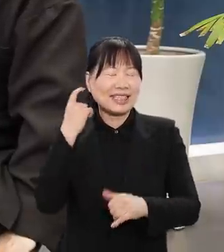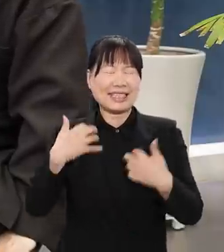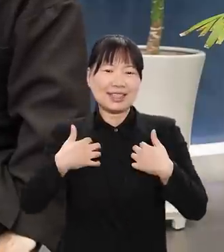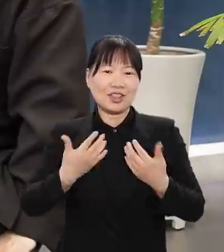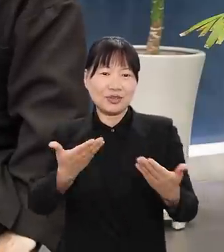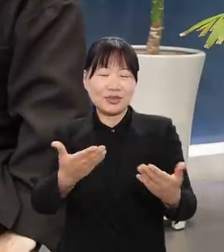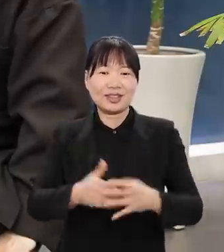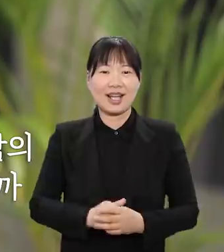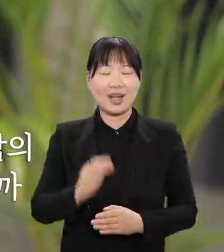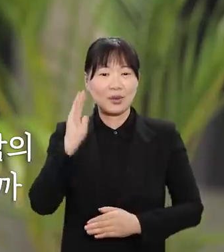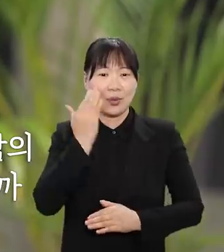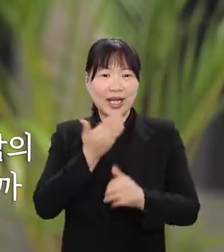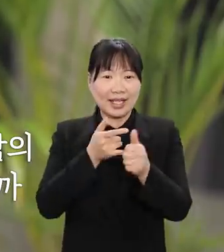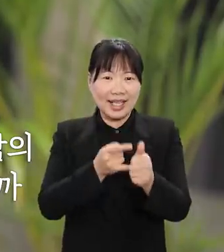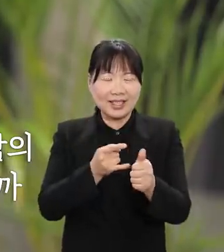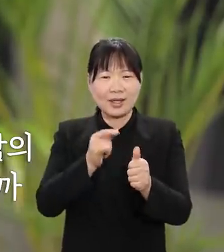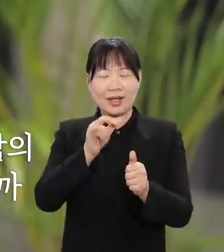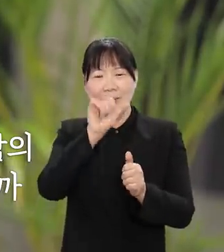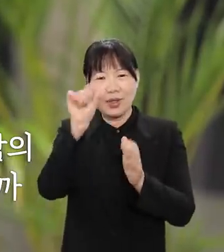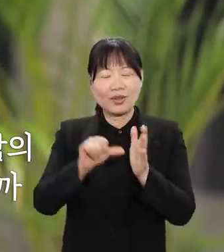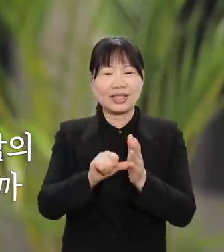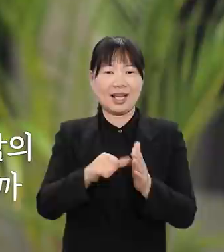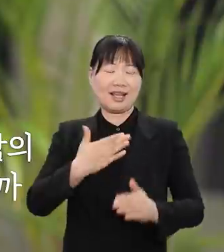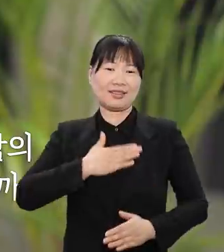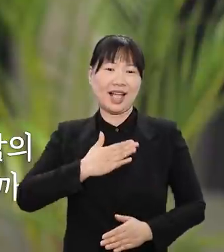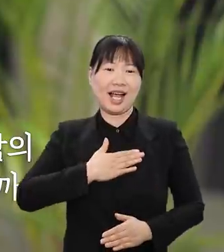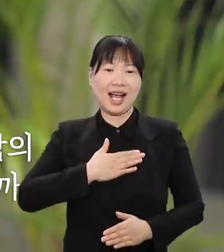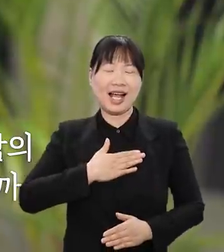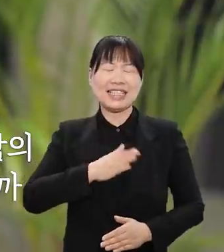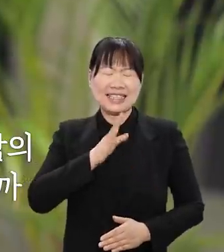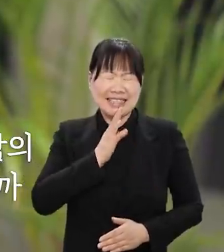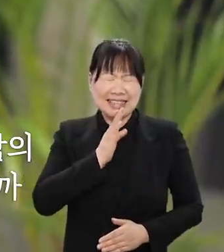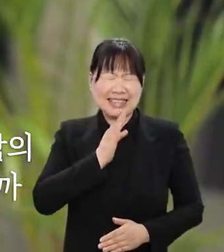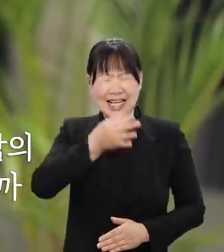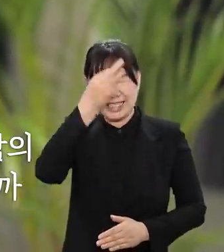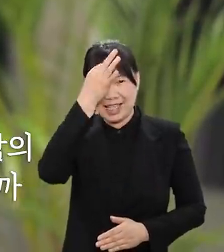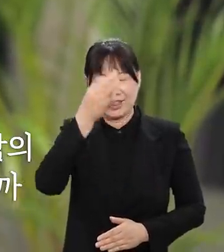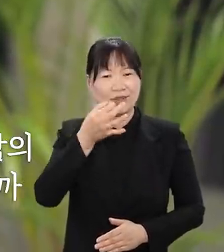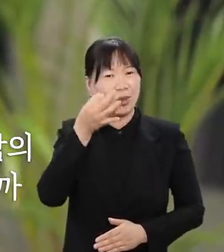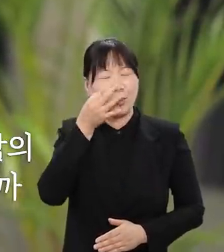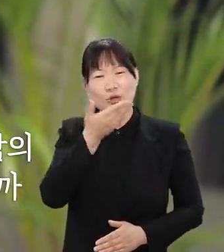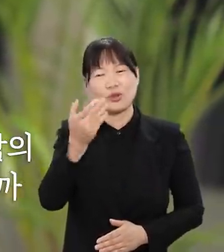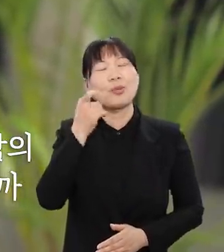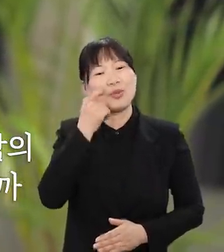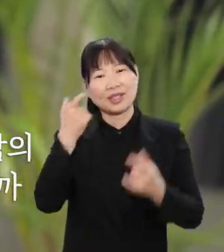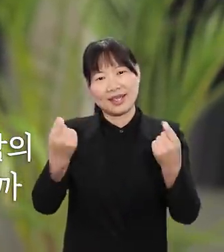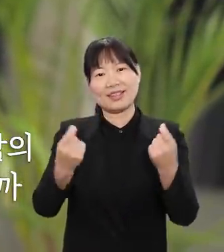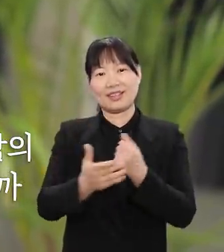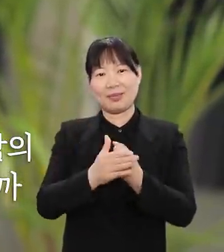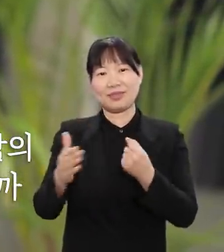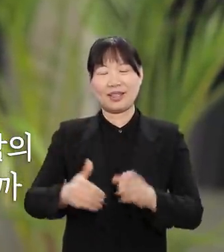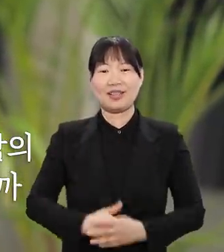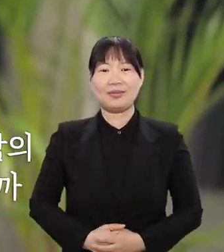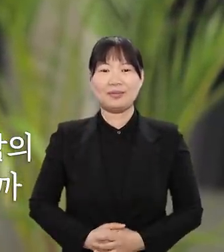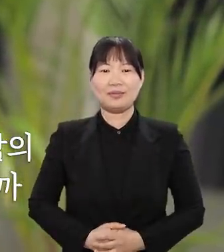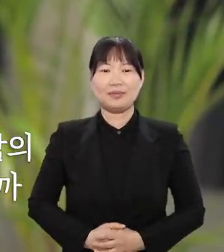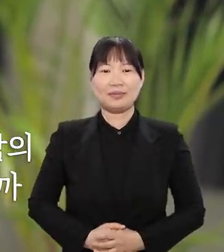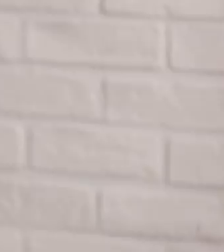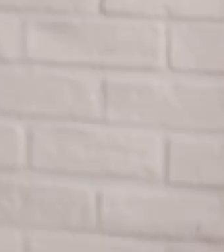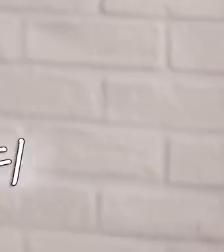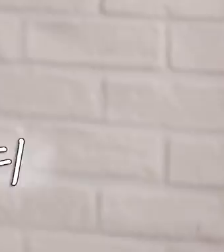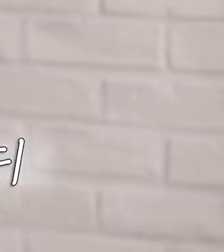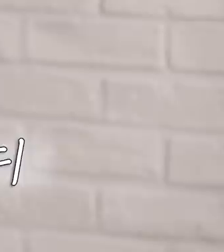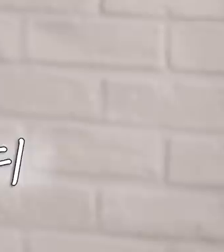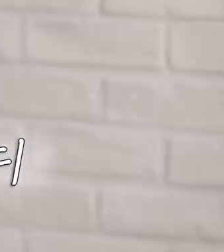즐겁게 해주는 직업인데 그분들의 인생에 있어서는 나라는 사람의 진짜 모습을 평생 보여줄 수가 없을 테니